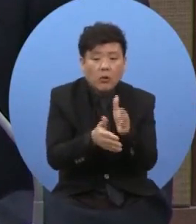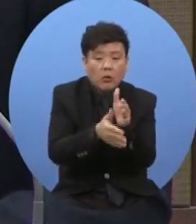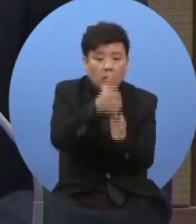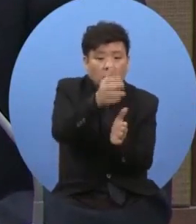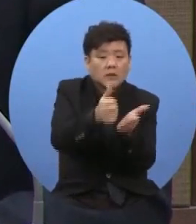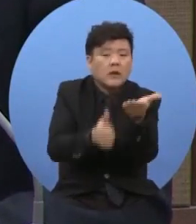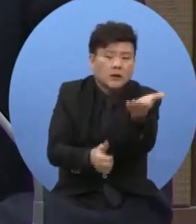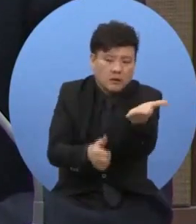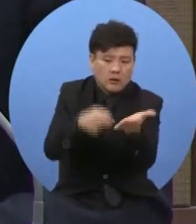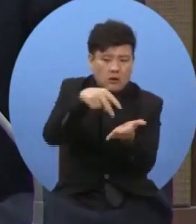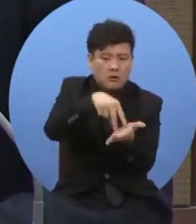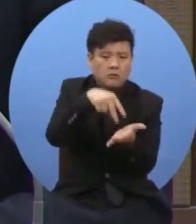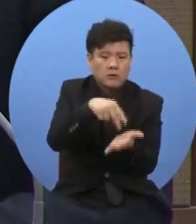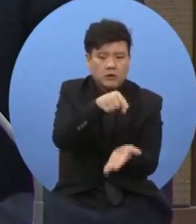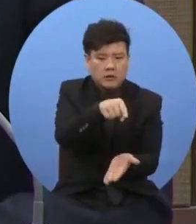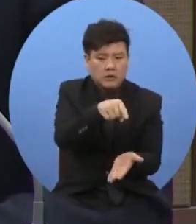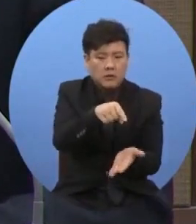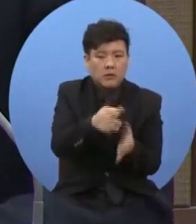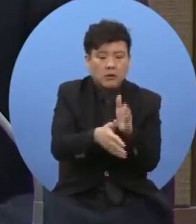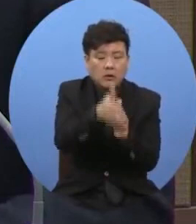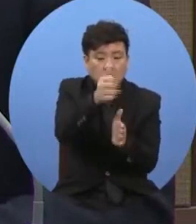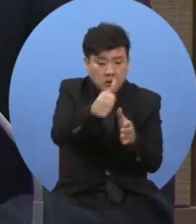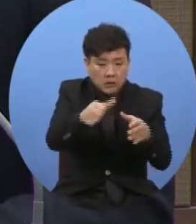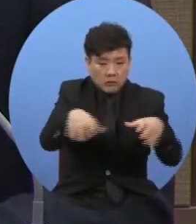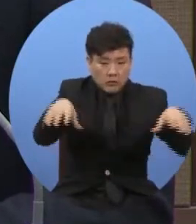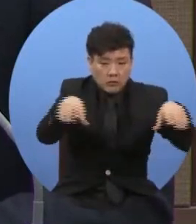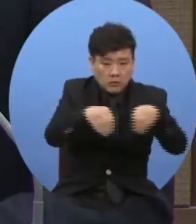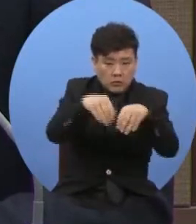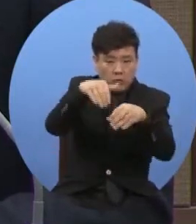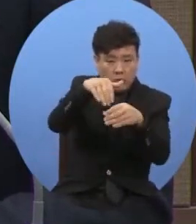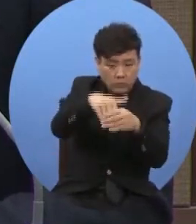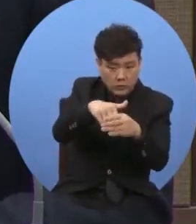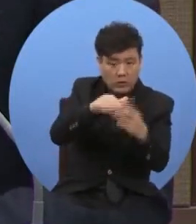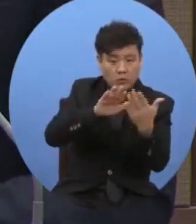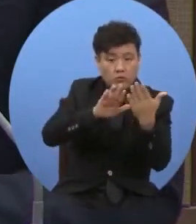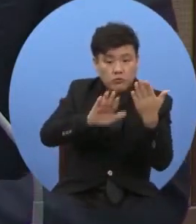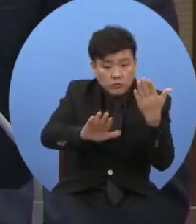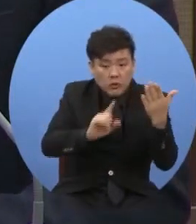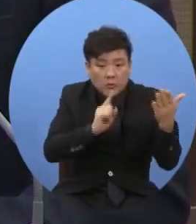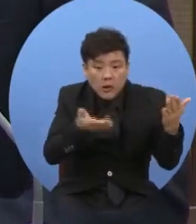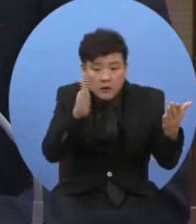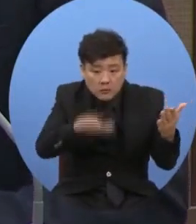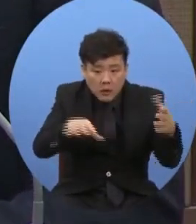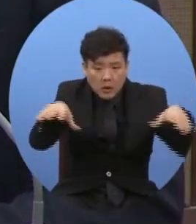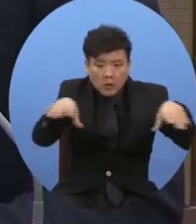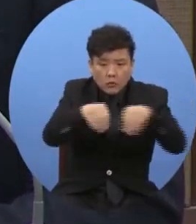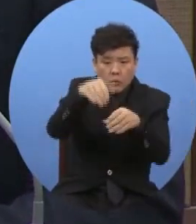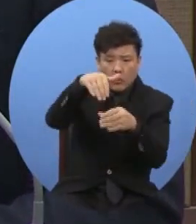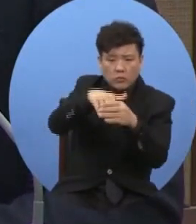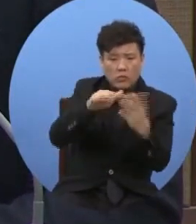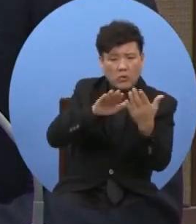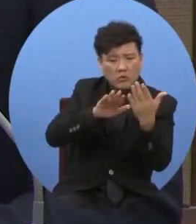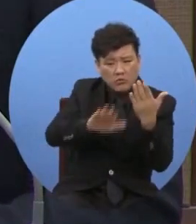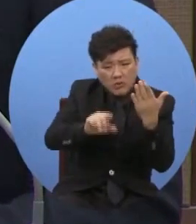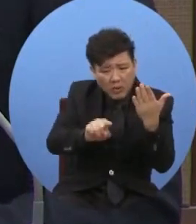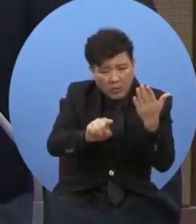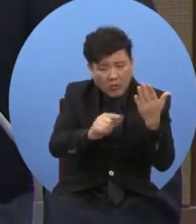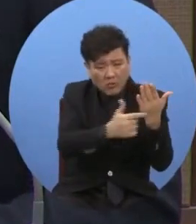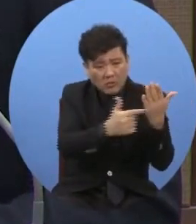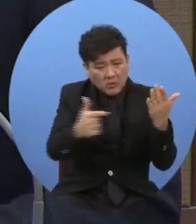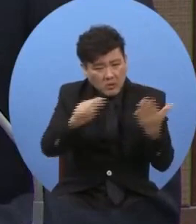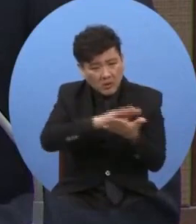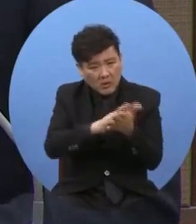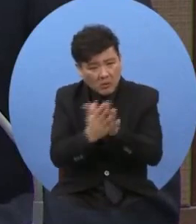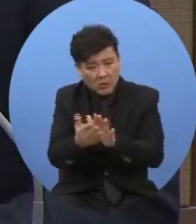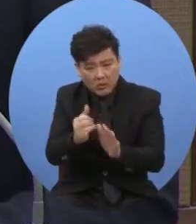혼란이 계속되는 게 저는 옳지 않다고 봅니다. 시장님께서 총선 이후를 이야기하셨기도 했지만은 총선 이후라고 해서 뭐 그게 달라질 게 있을까라는 생각이